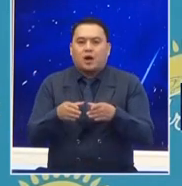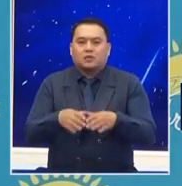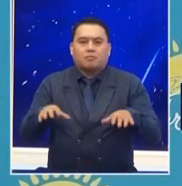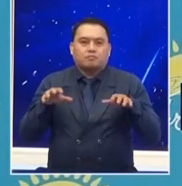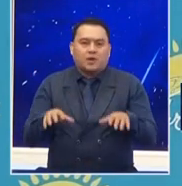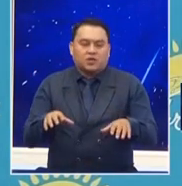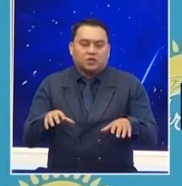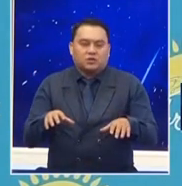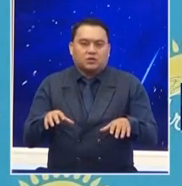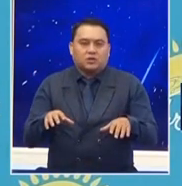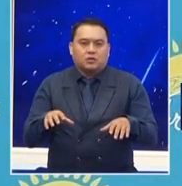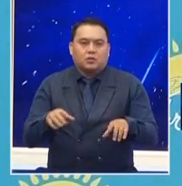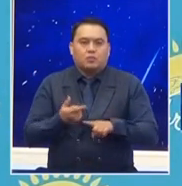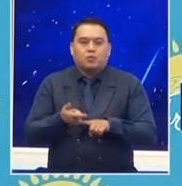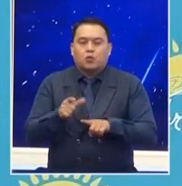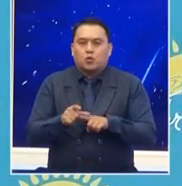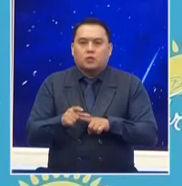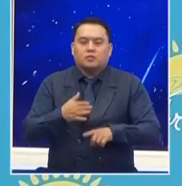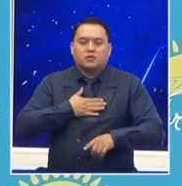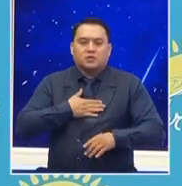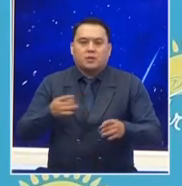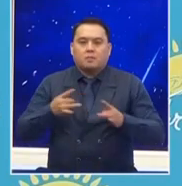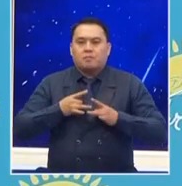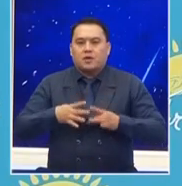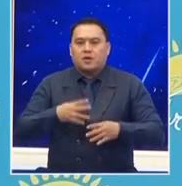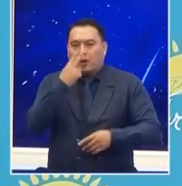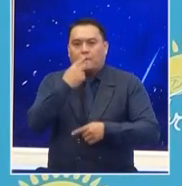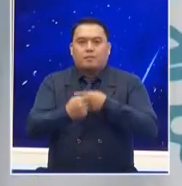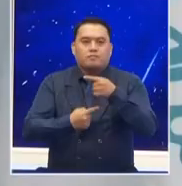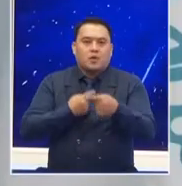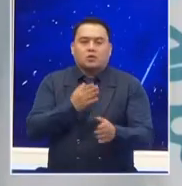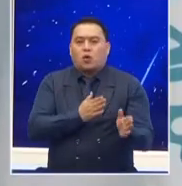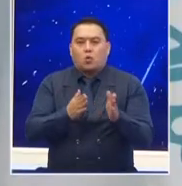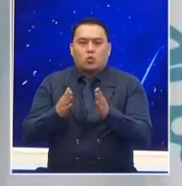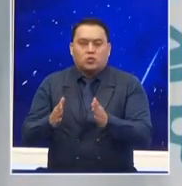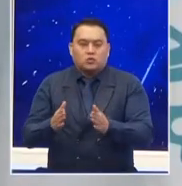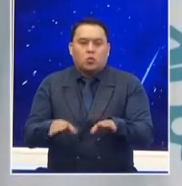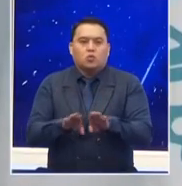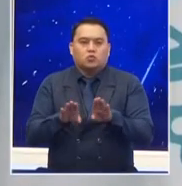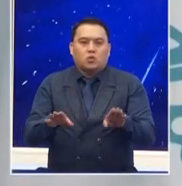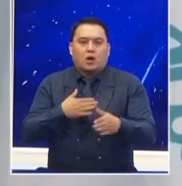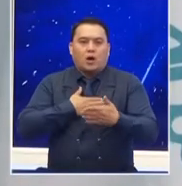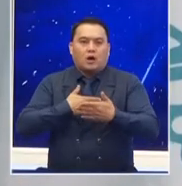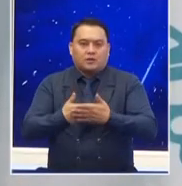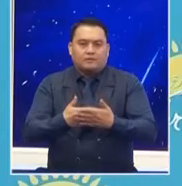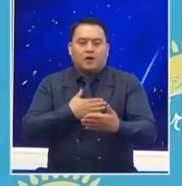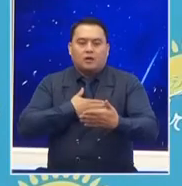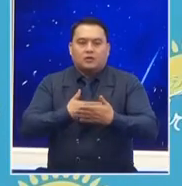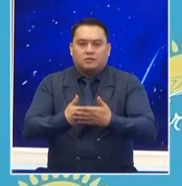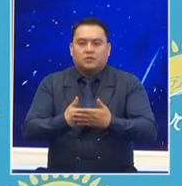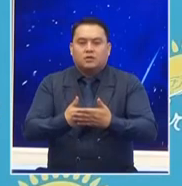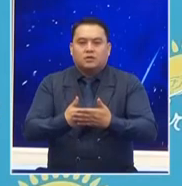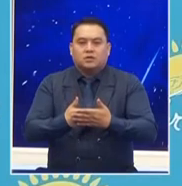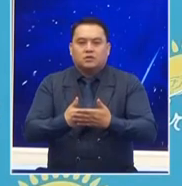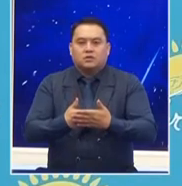төрағасы болып табылады. Сондықтан бұл партия, бұл мереке бізде жыл сайын дәстүрлі өтеді. Жыл сайын осы уақытта ең беделді, ең белсенді деген